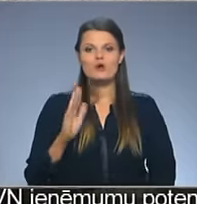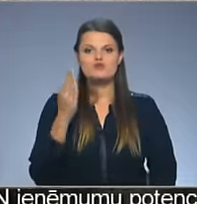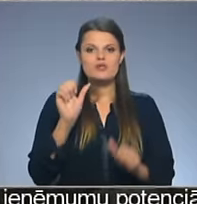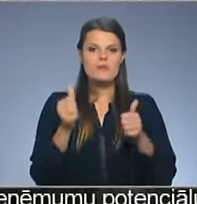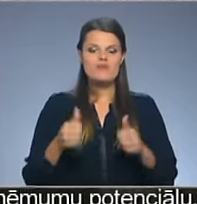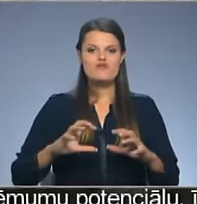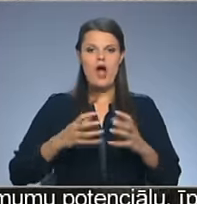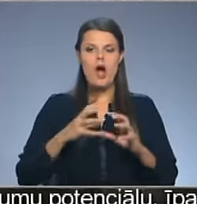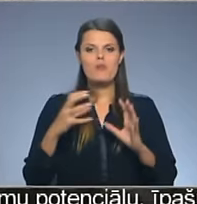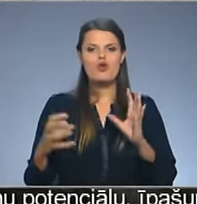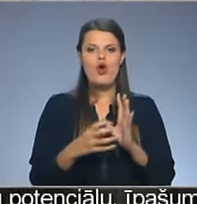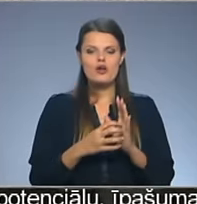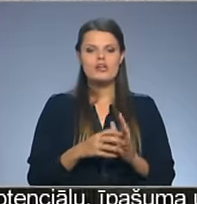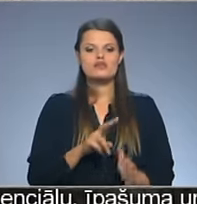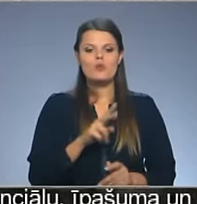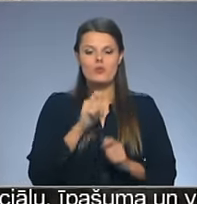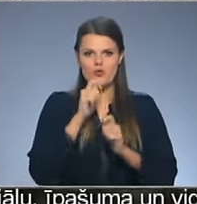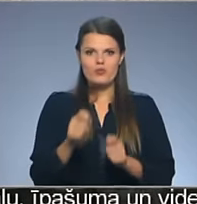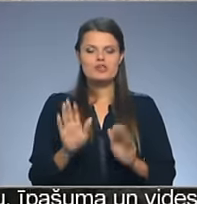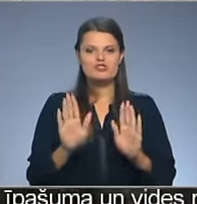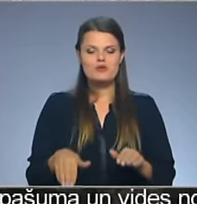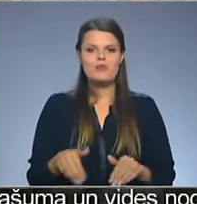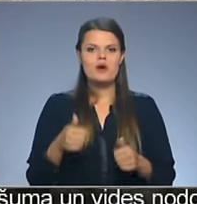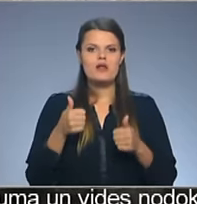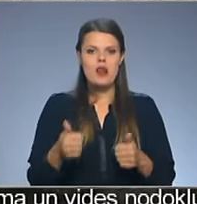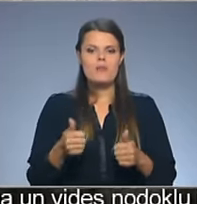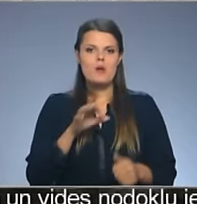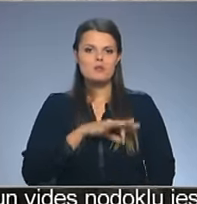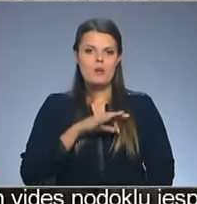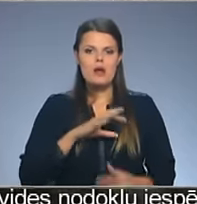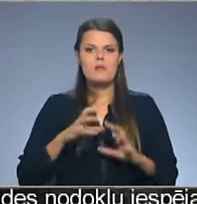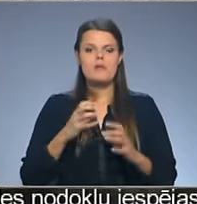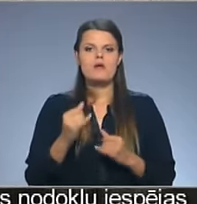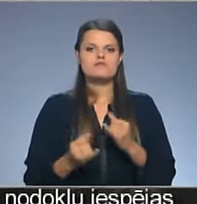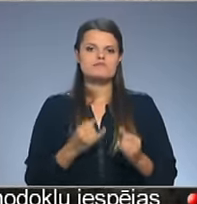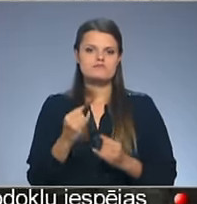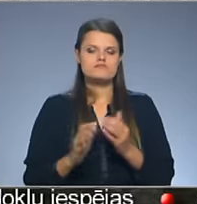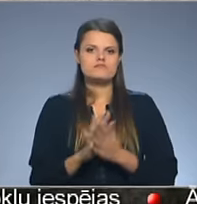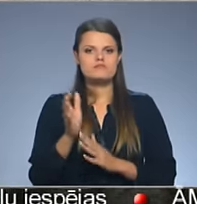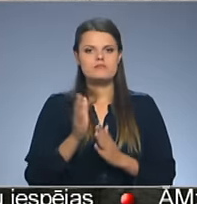veidots ābolu ordens, kuru piešķir par izciliem nopelniem augļkopības nozarē,